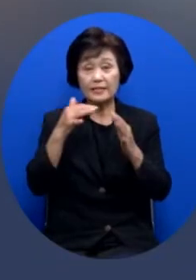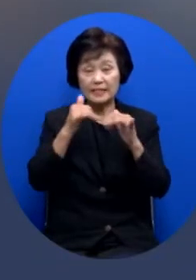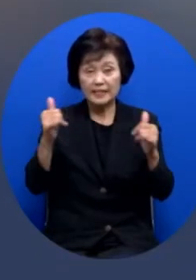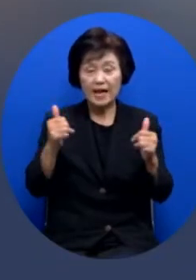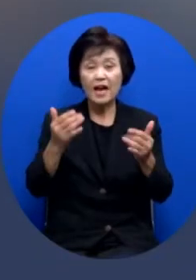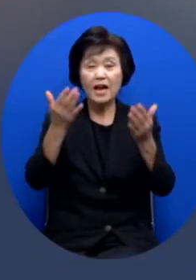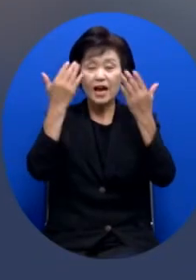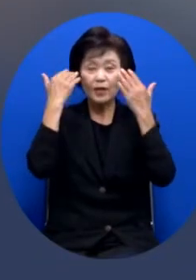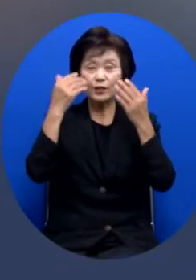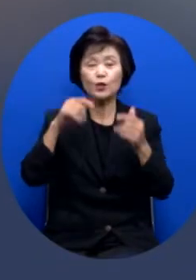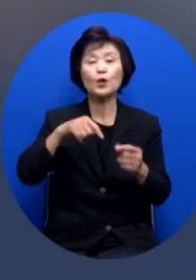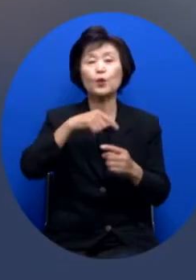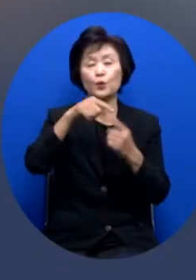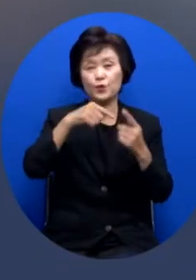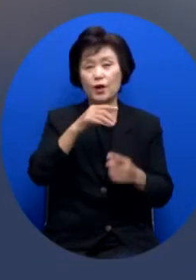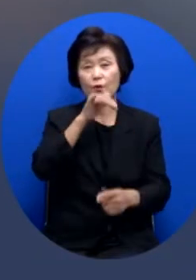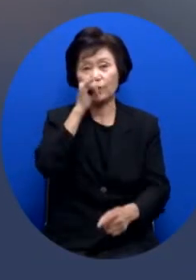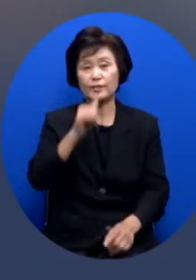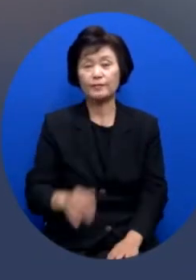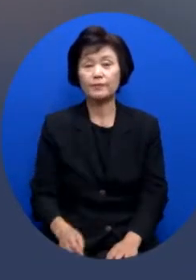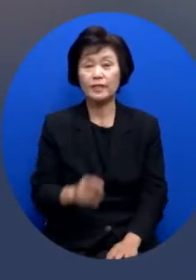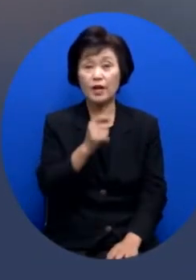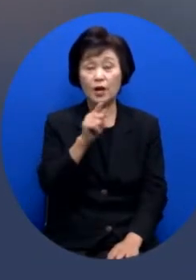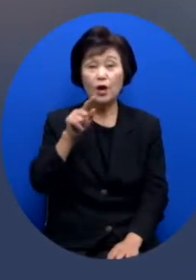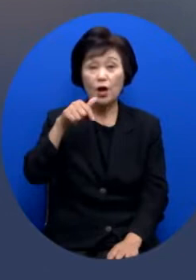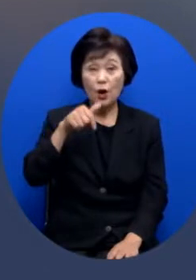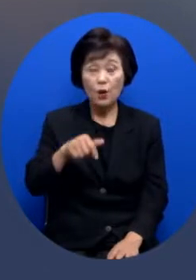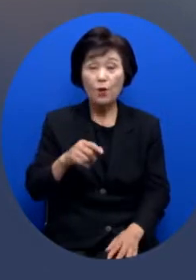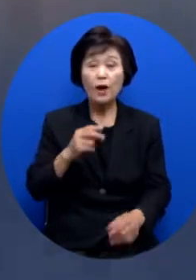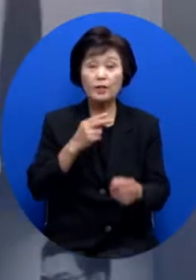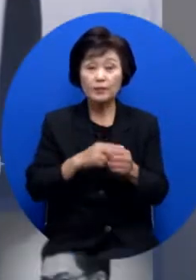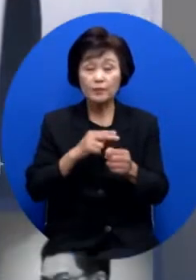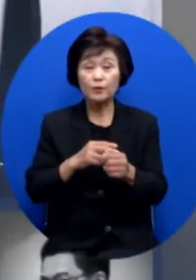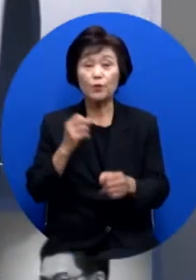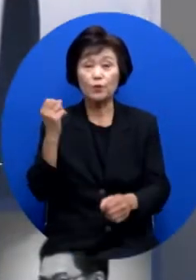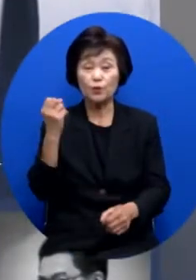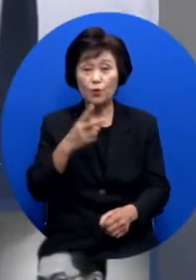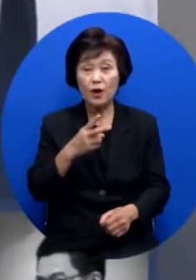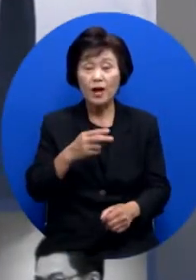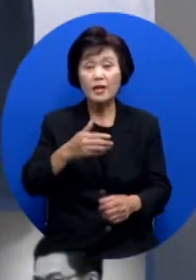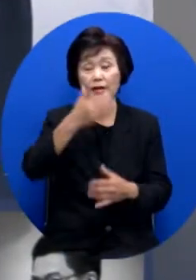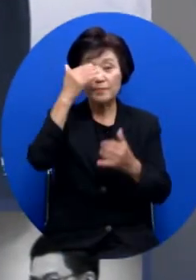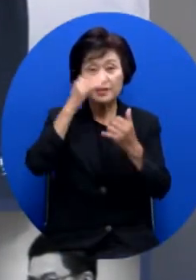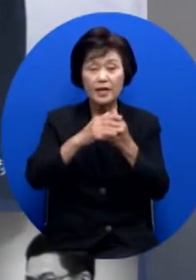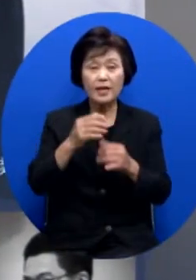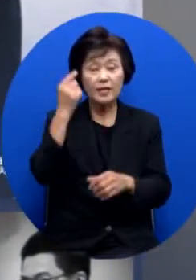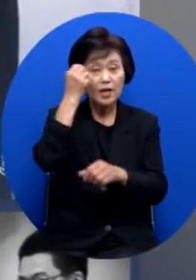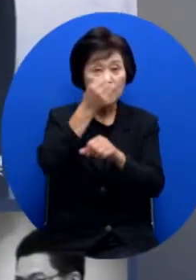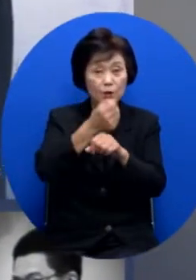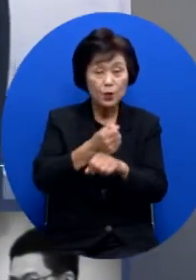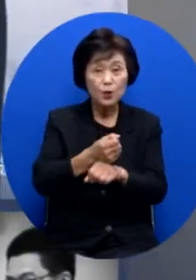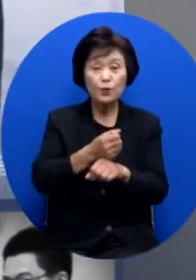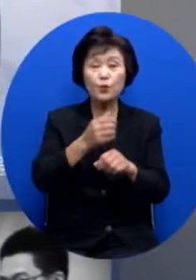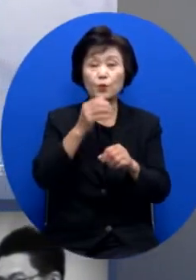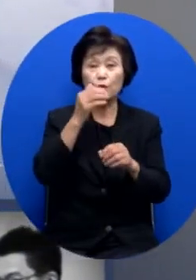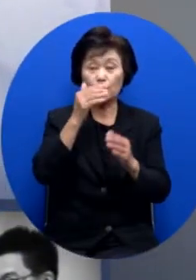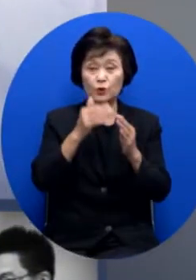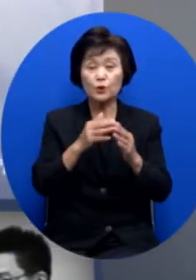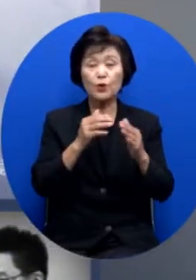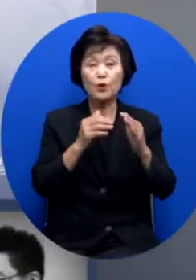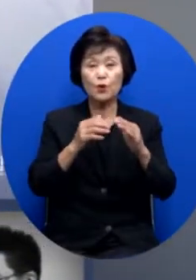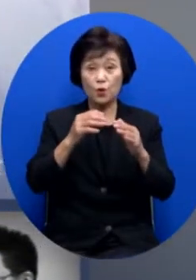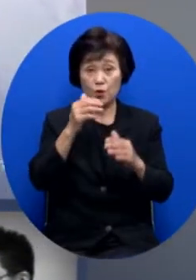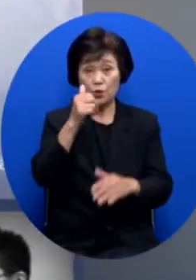행사에서는 안양제일교회 곽상학 목사와 세븐에듀 차길영 대표, 다음세대연구소 세움의 강성영 소장 등이